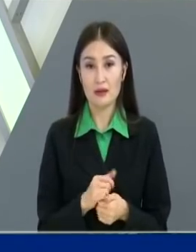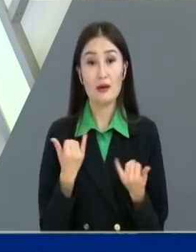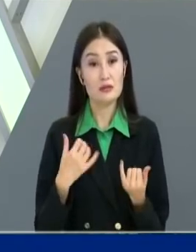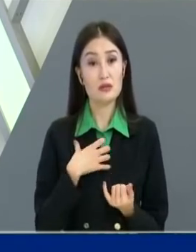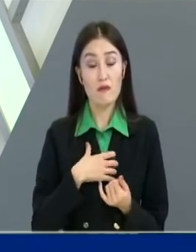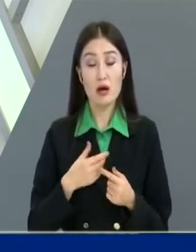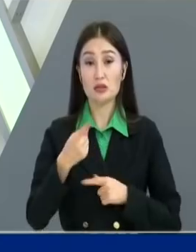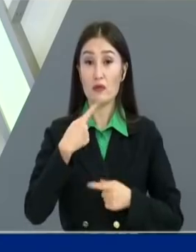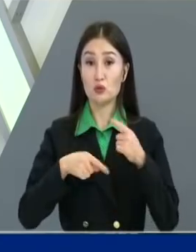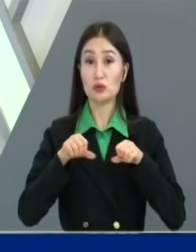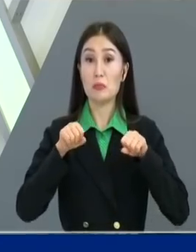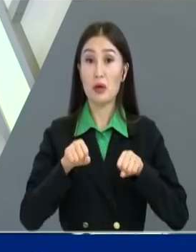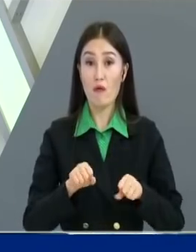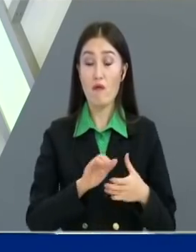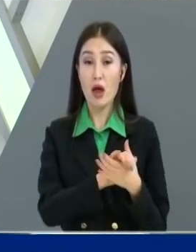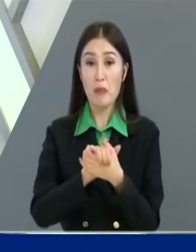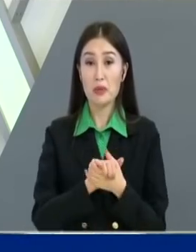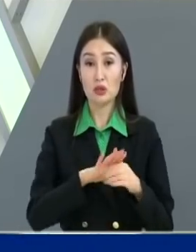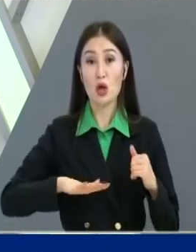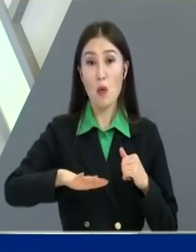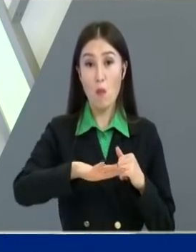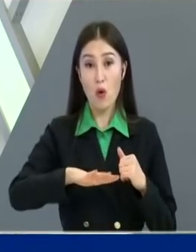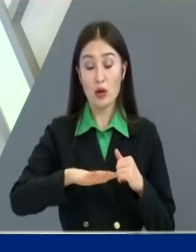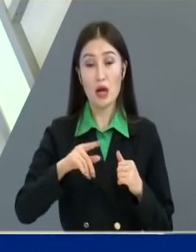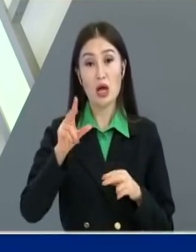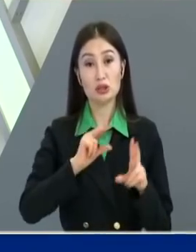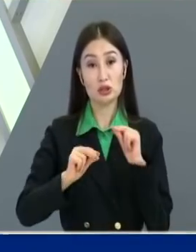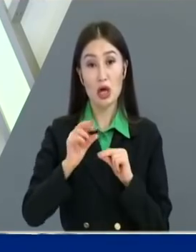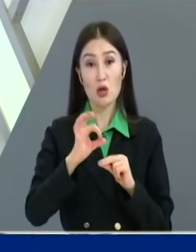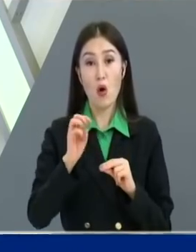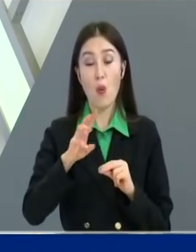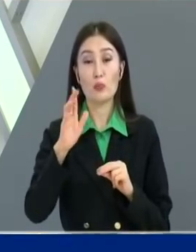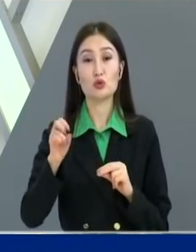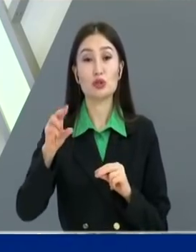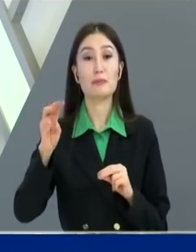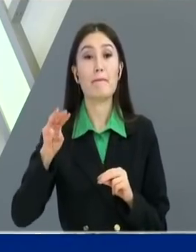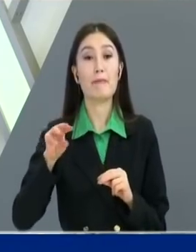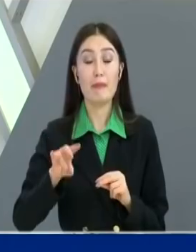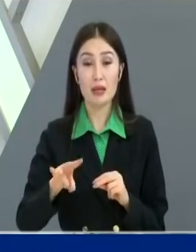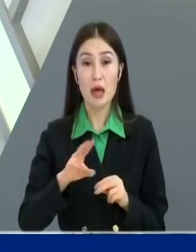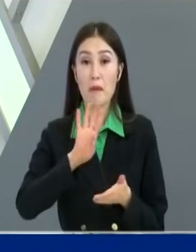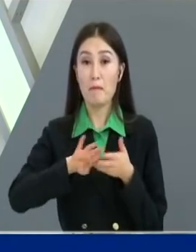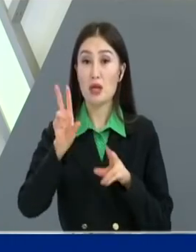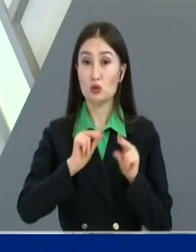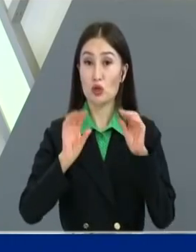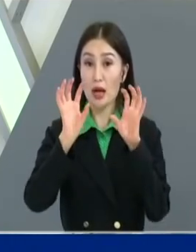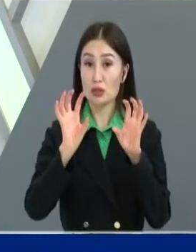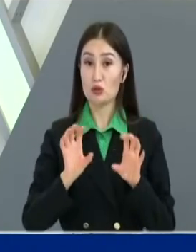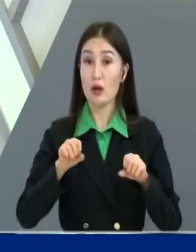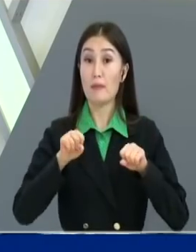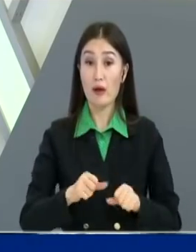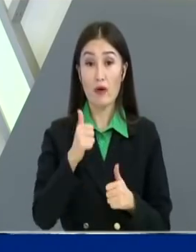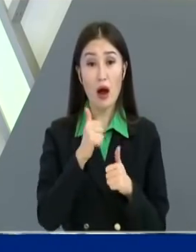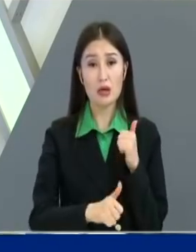важно вернуться в правовое и мирное поле, считает омбудсмен. Без соблюдения Конституции и законов, без учета конституционных прав